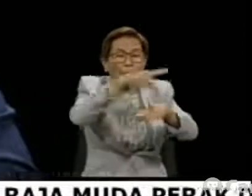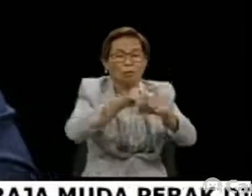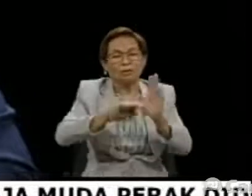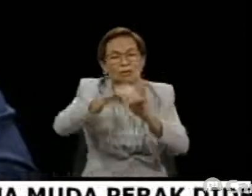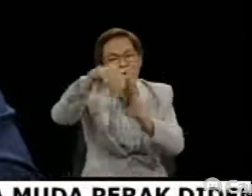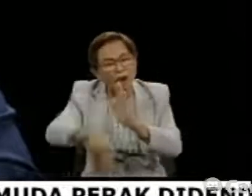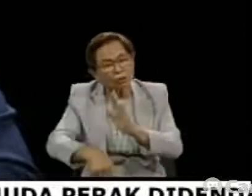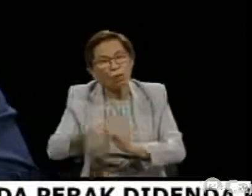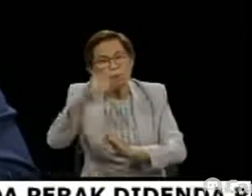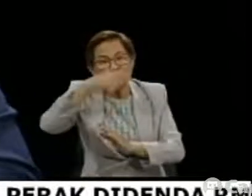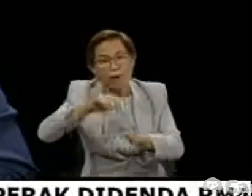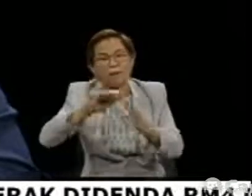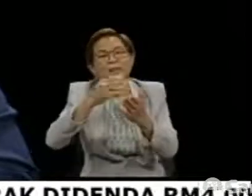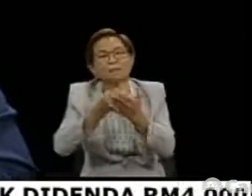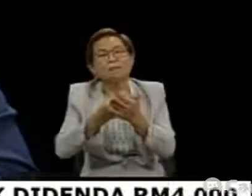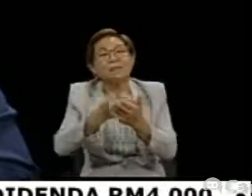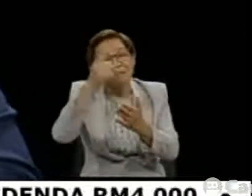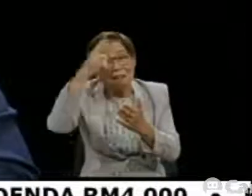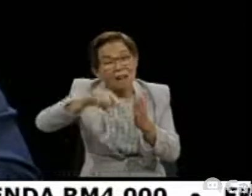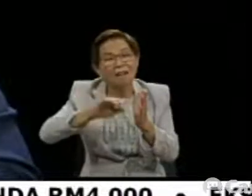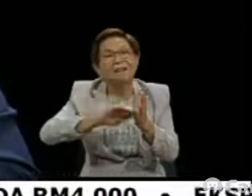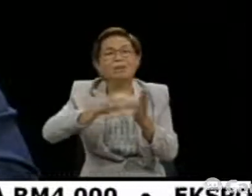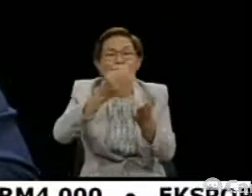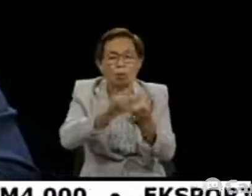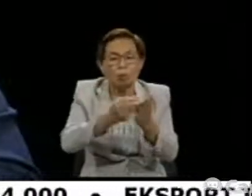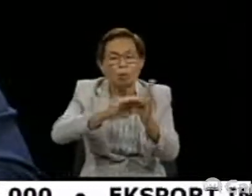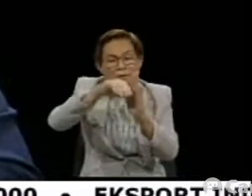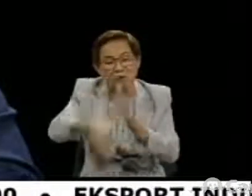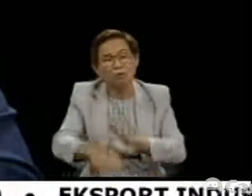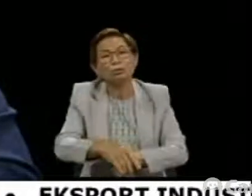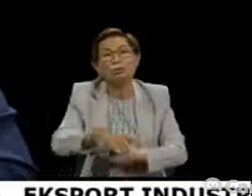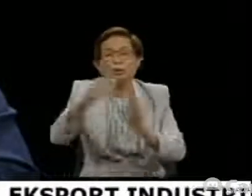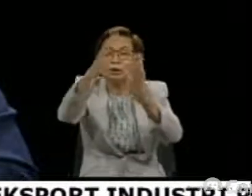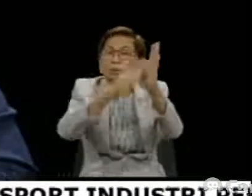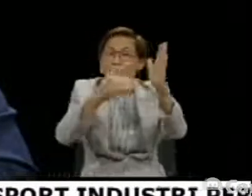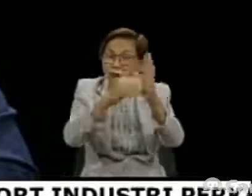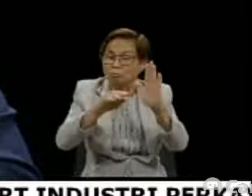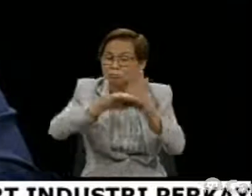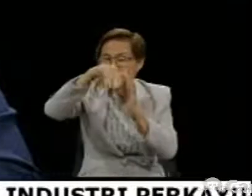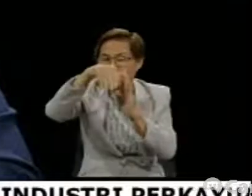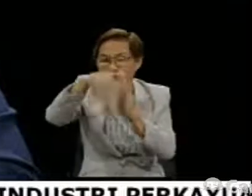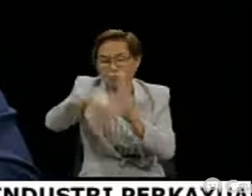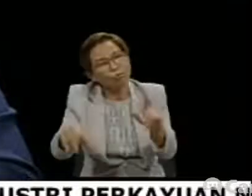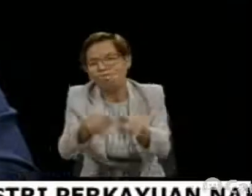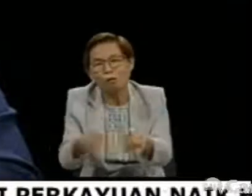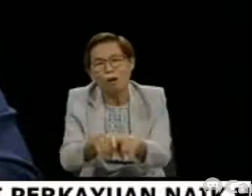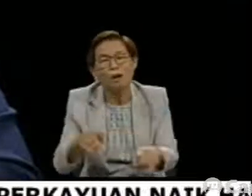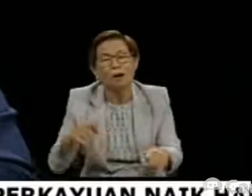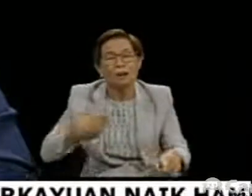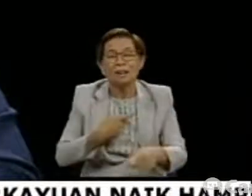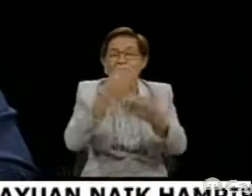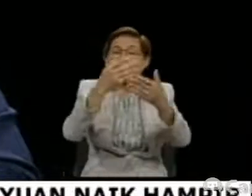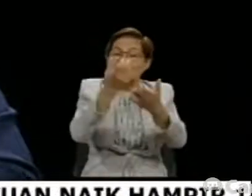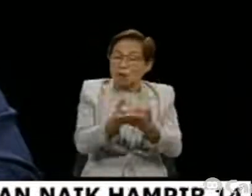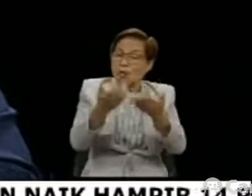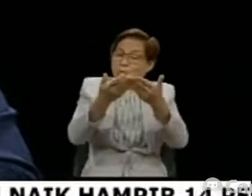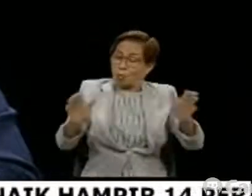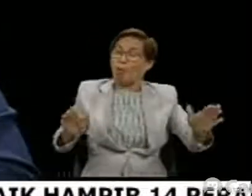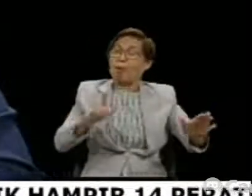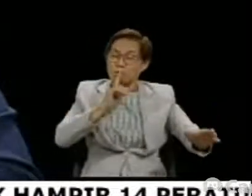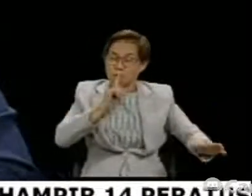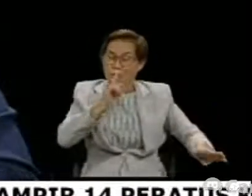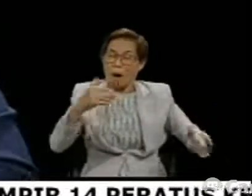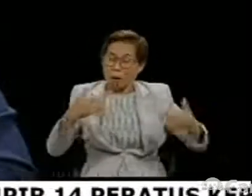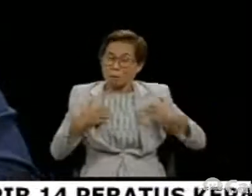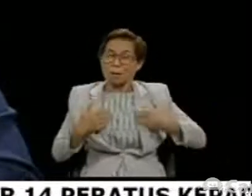jatuh atau New Zealand jatuh jadi kita sebagai negara yang kecil ekonomi terbuka memang juga akan terkesan tenang